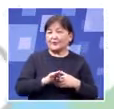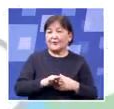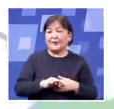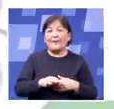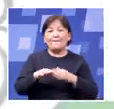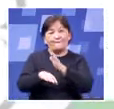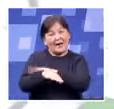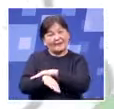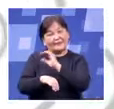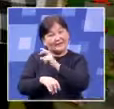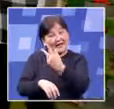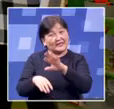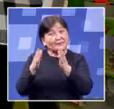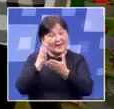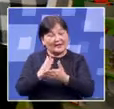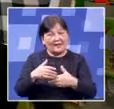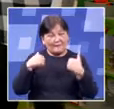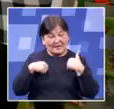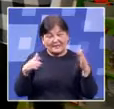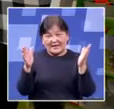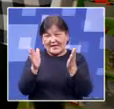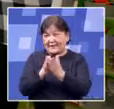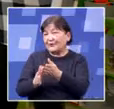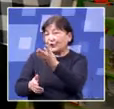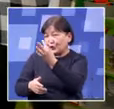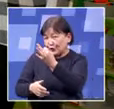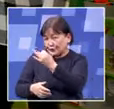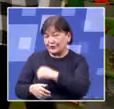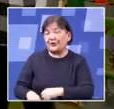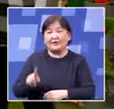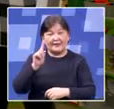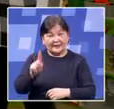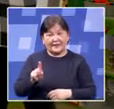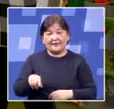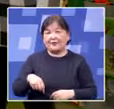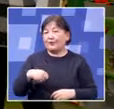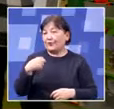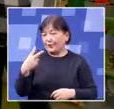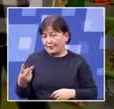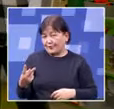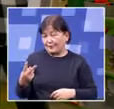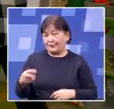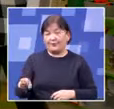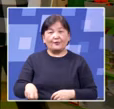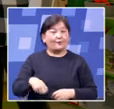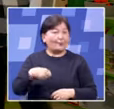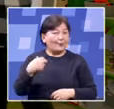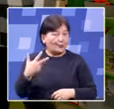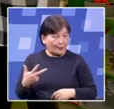Зүйтэй баруун талд байна. Багштай хамт тоолцгоё. 1